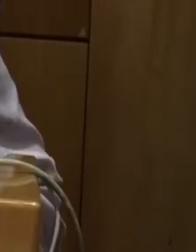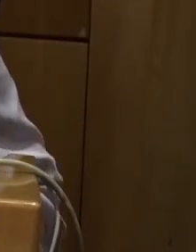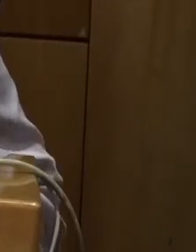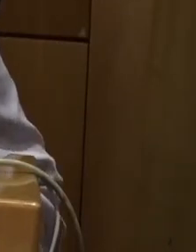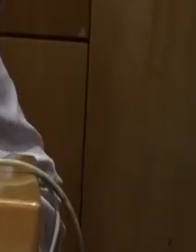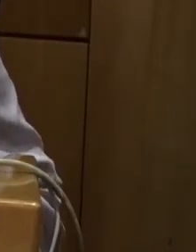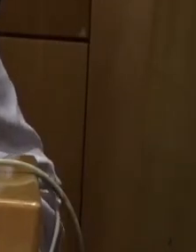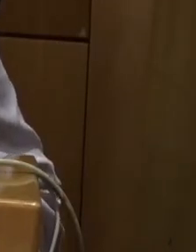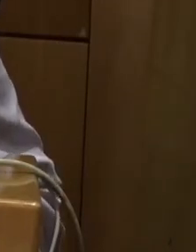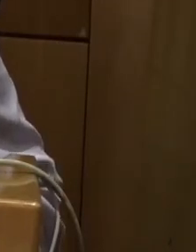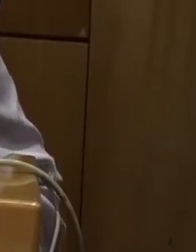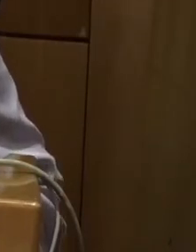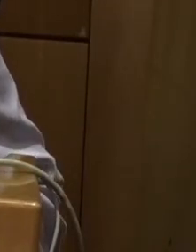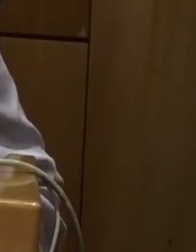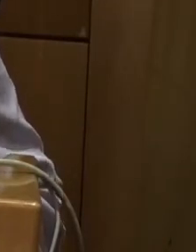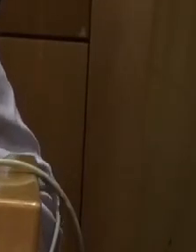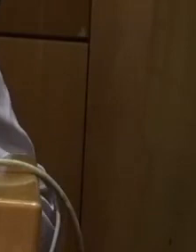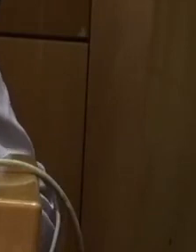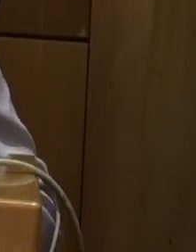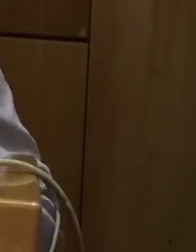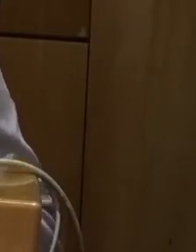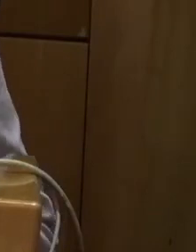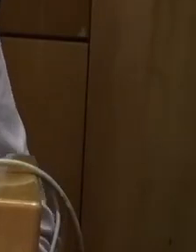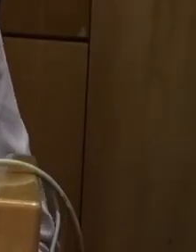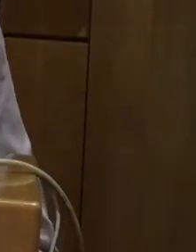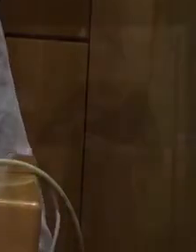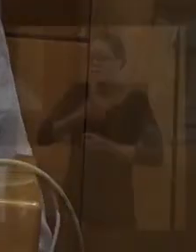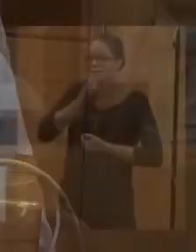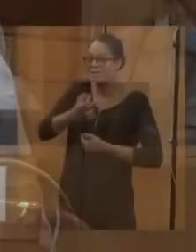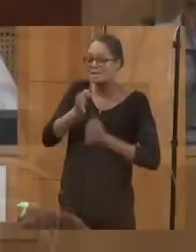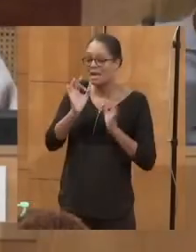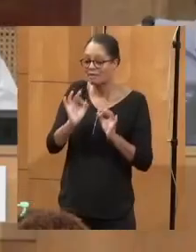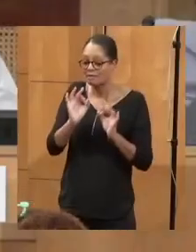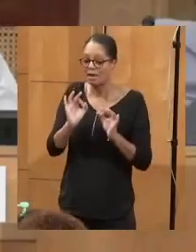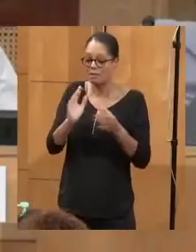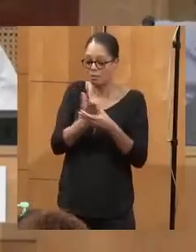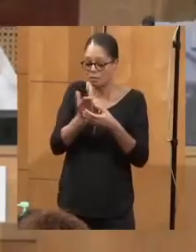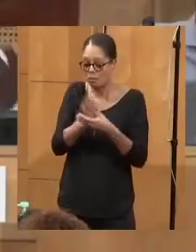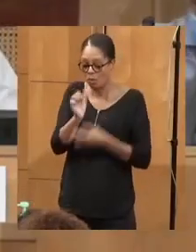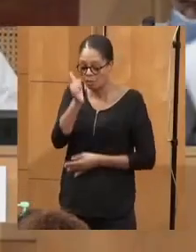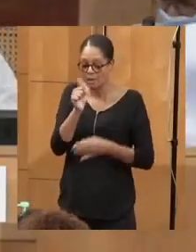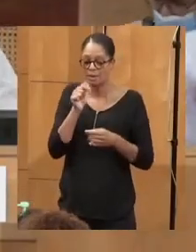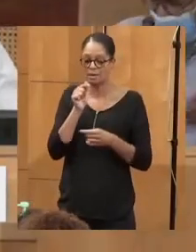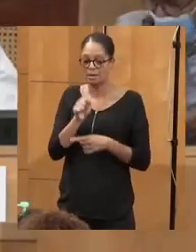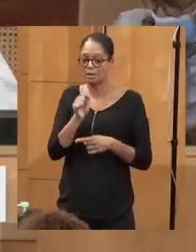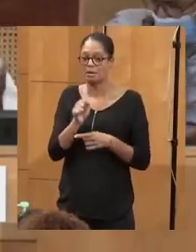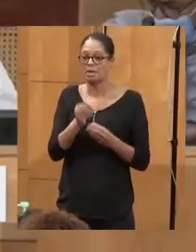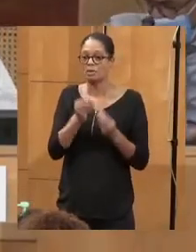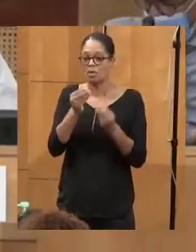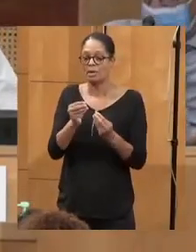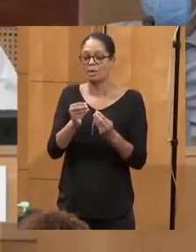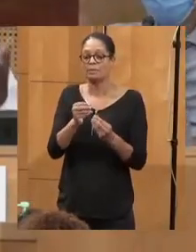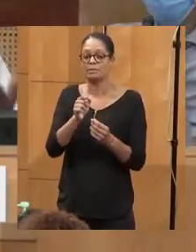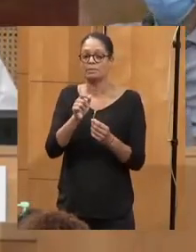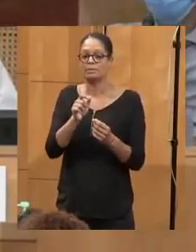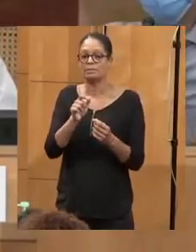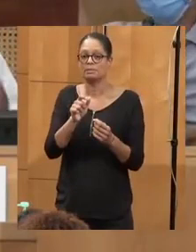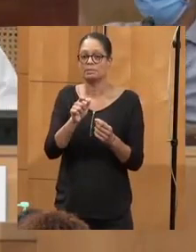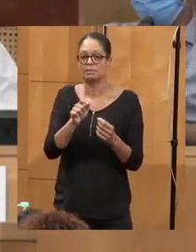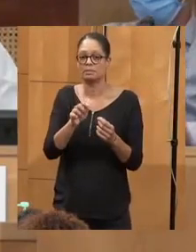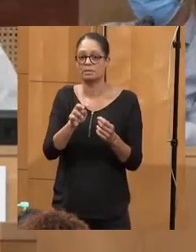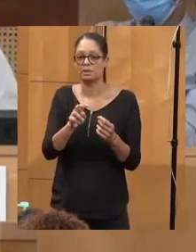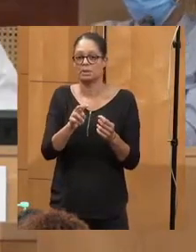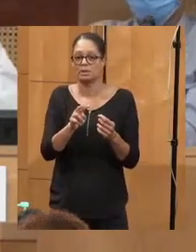vote de la... J'étais en train de vous dire, s'agissant du premier point qui donne délégation au